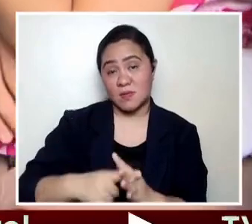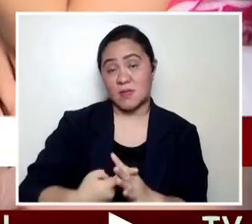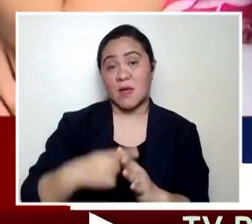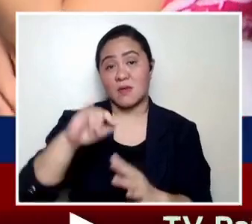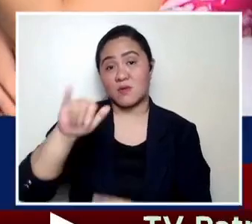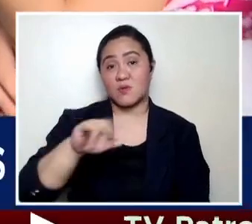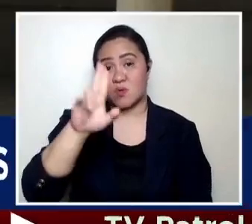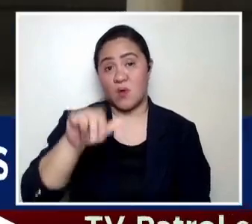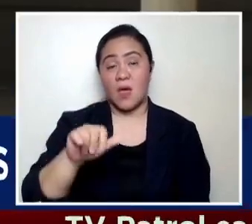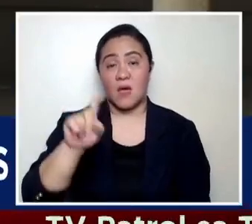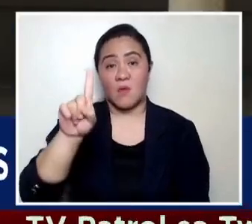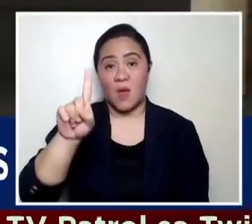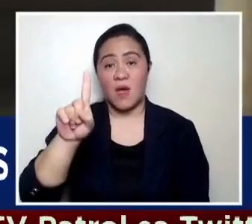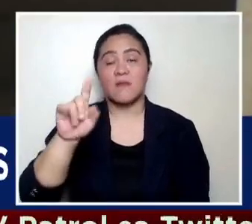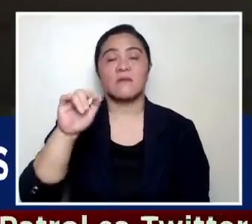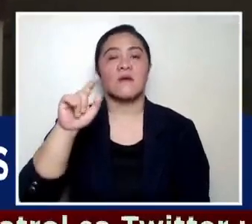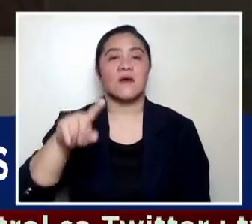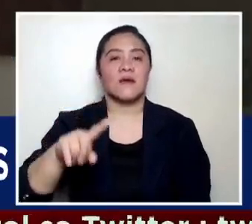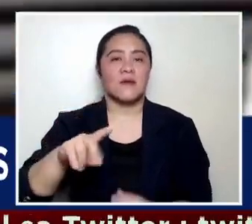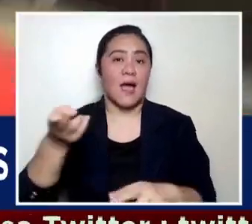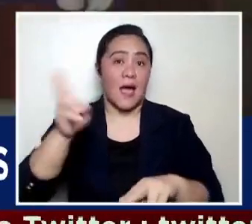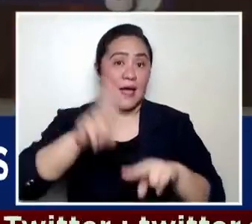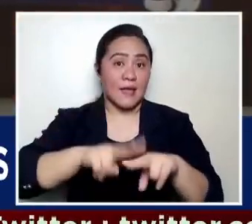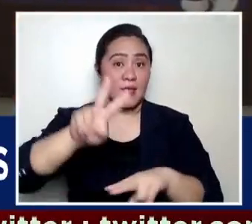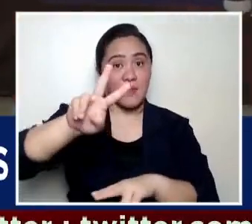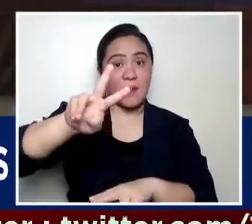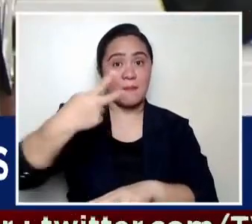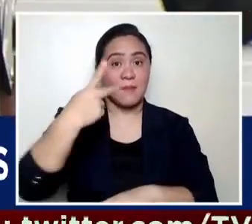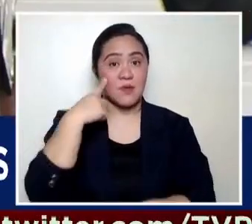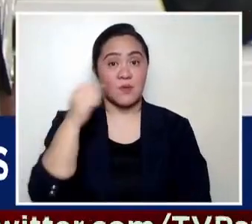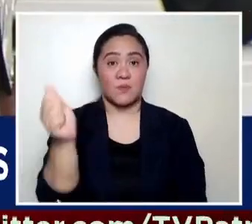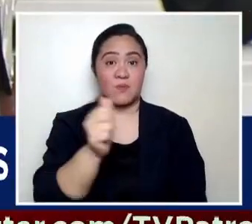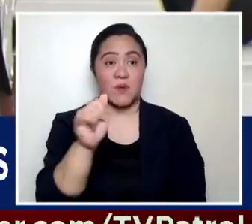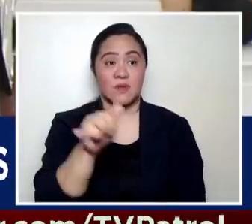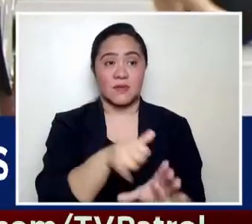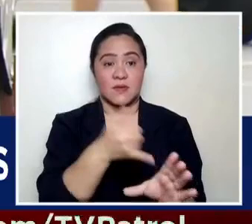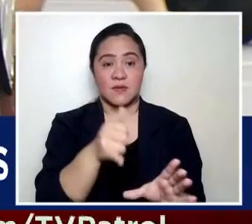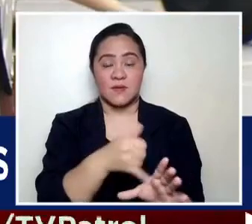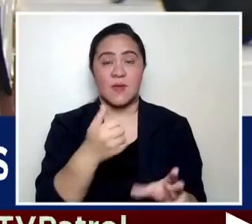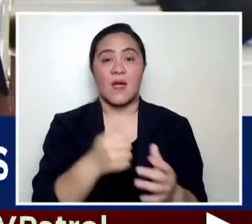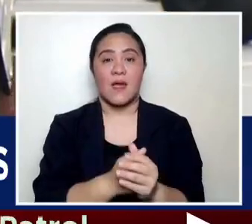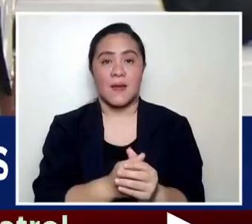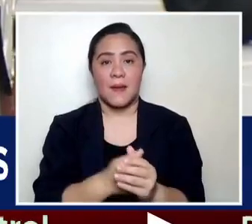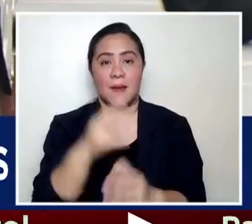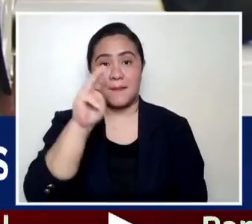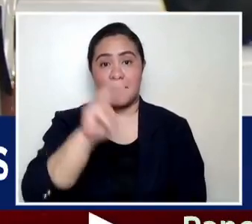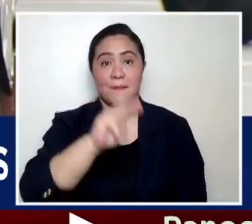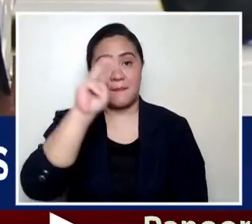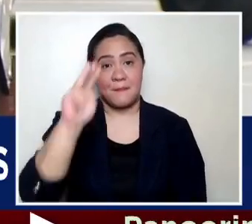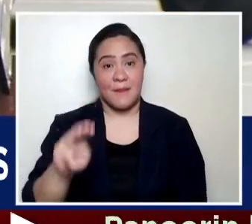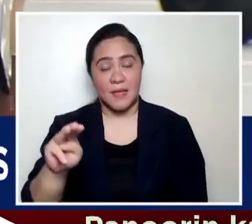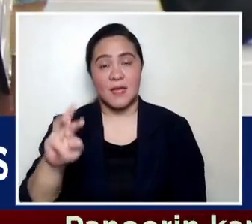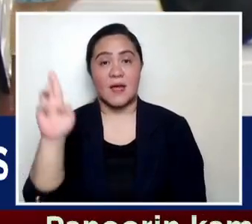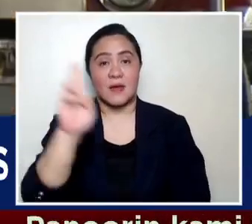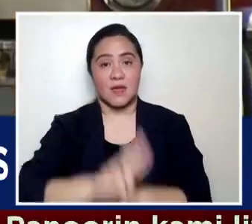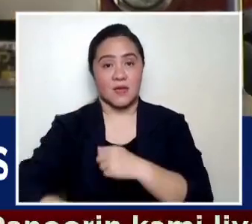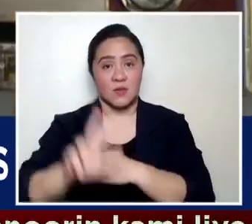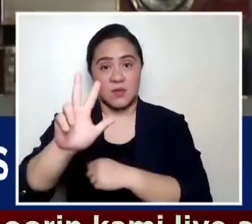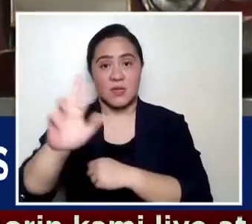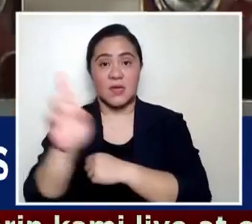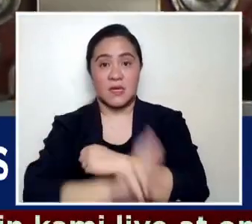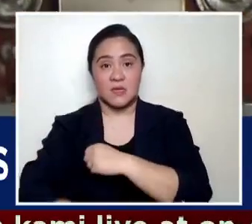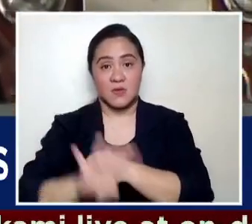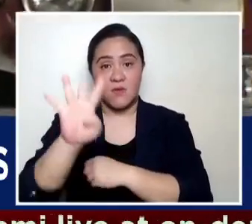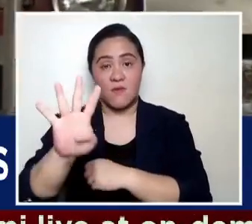2 pisong fare hike sa mga pampasaherong jeep sa buong bansa. Sa Metro Manila, Region 3 at 4, mula